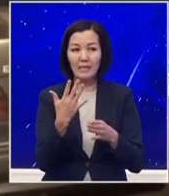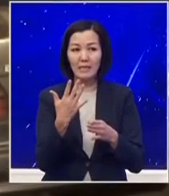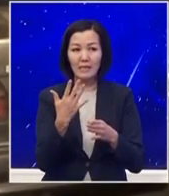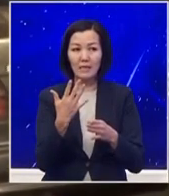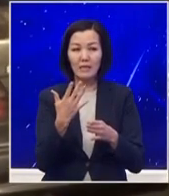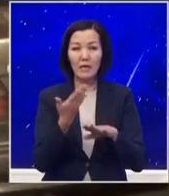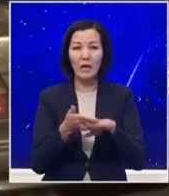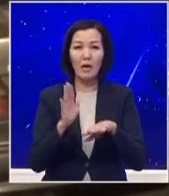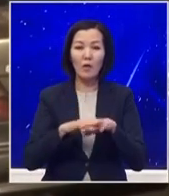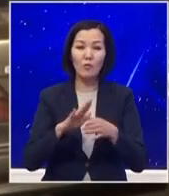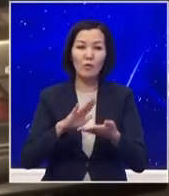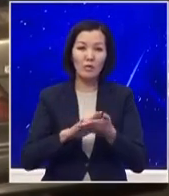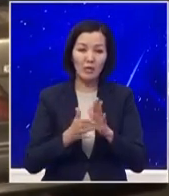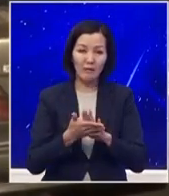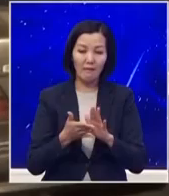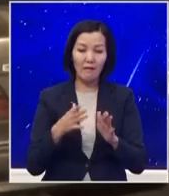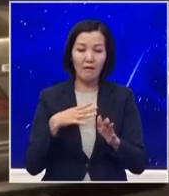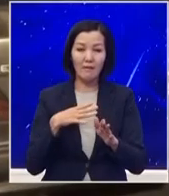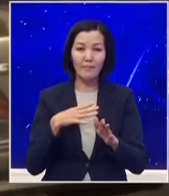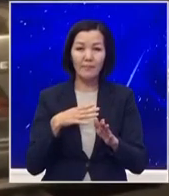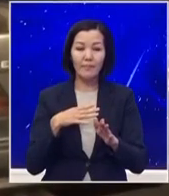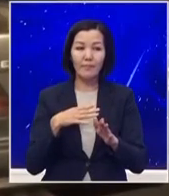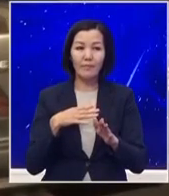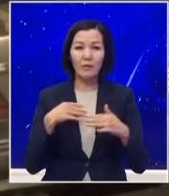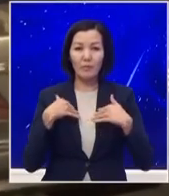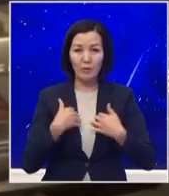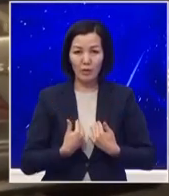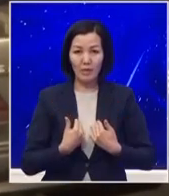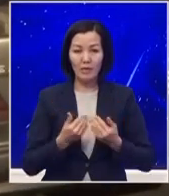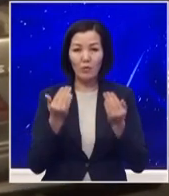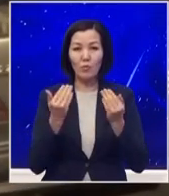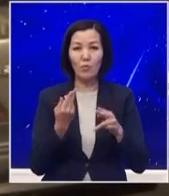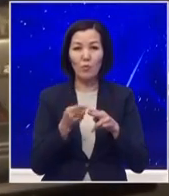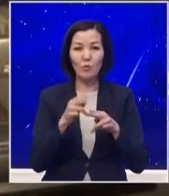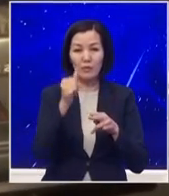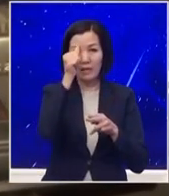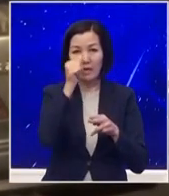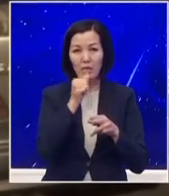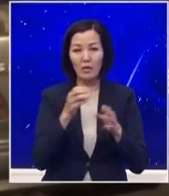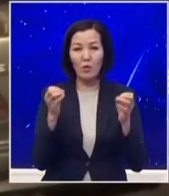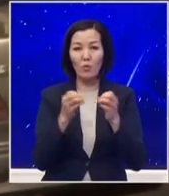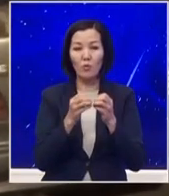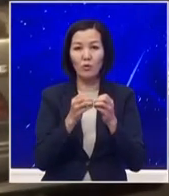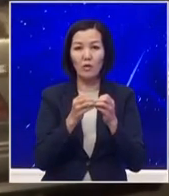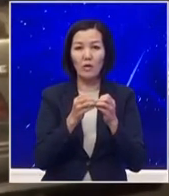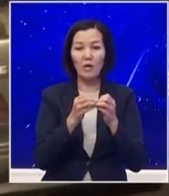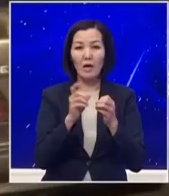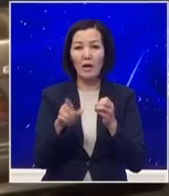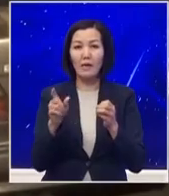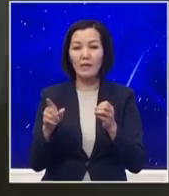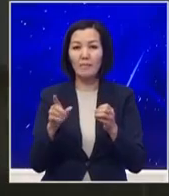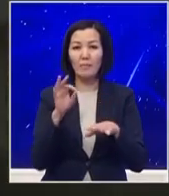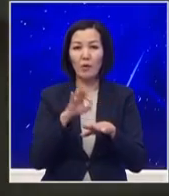ауыр жағдайда жатыр. Өкінішке орай осы айда 10 адам өмірден өтті осы